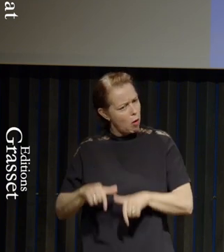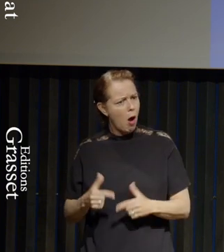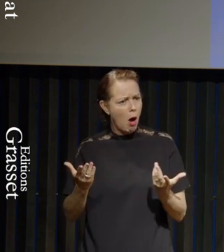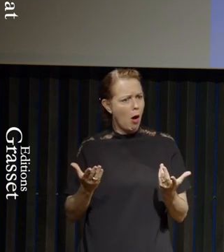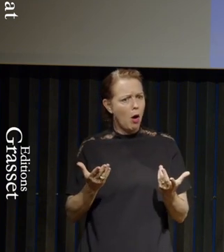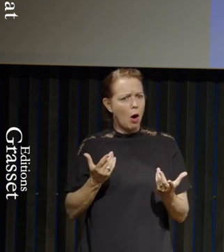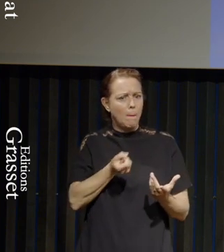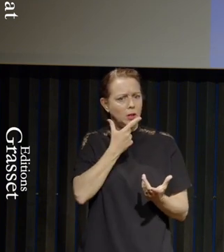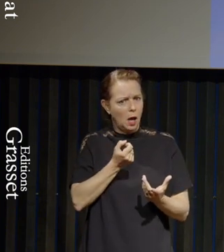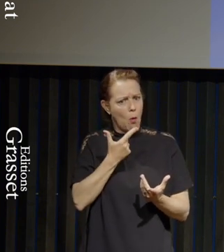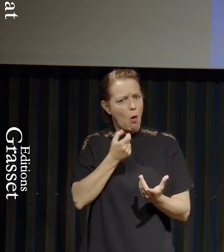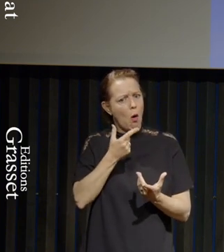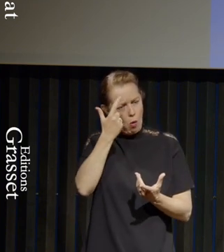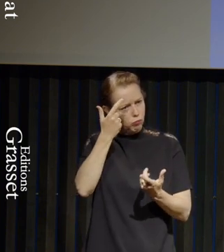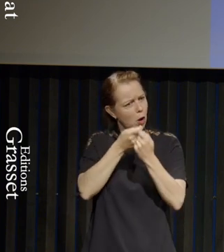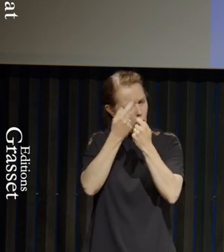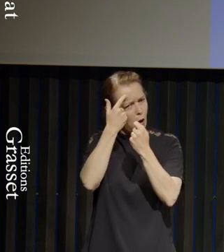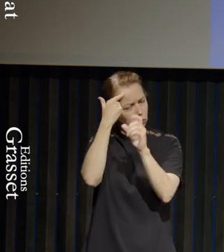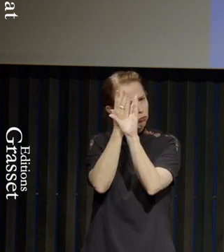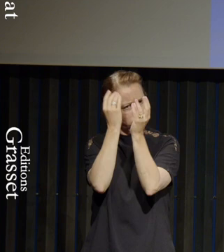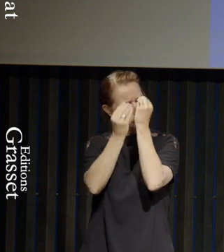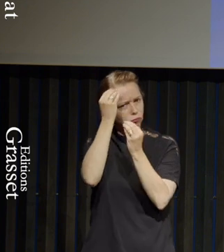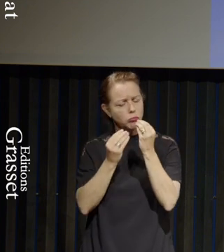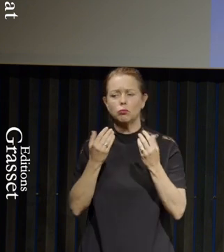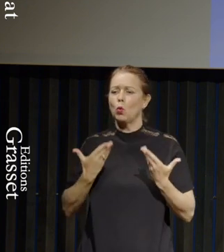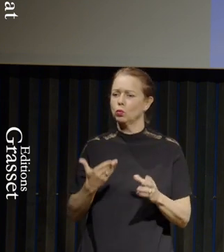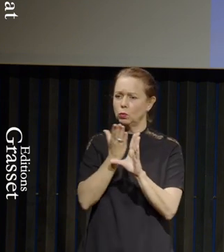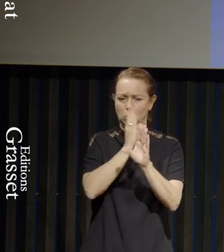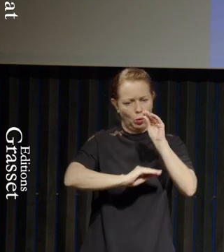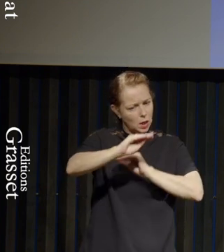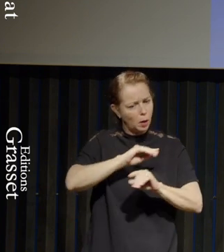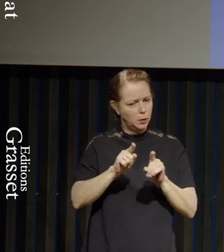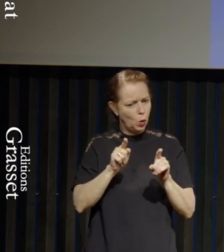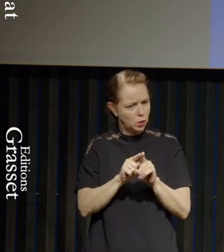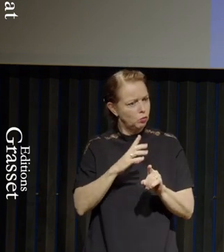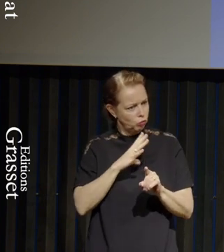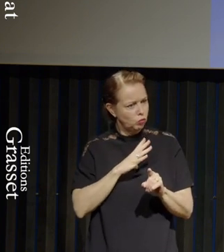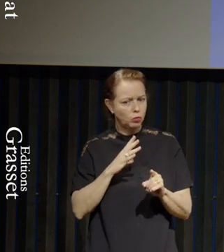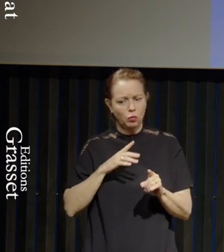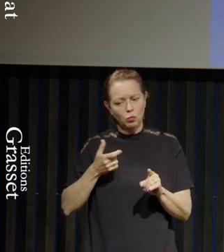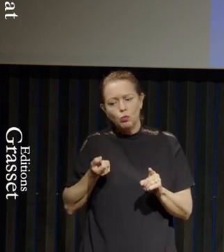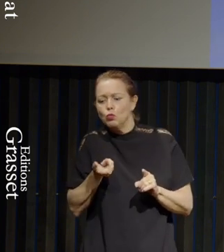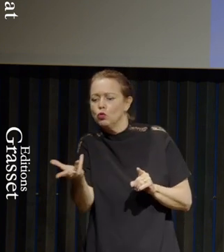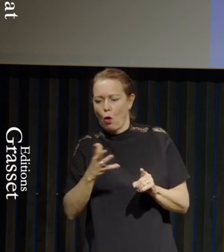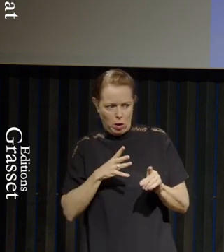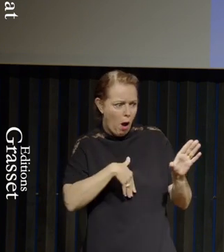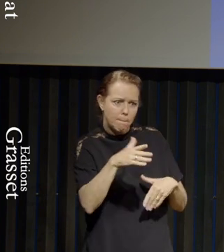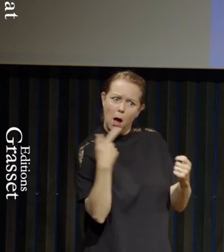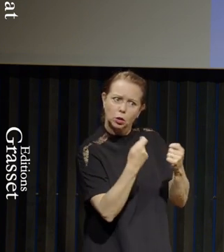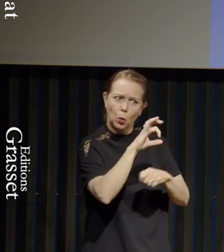les psychotropes soignaient bien, les psychothérapies aujourd'hui sont, pour certaines en tout cas, clairement